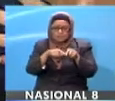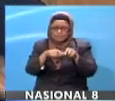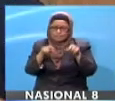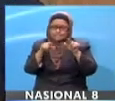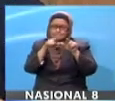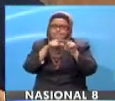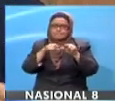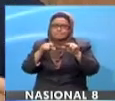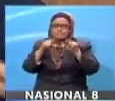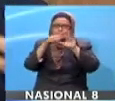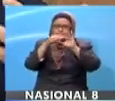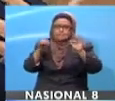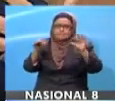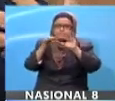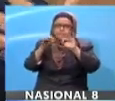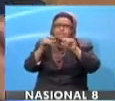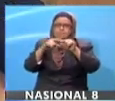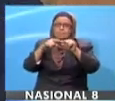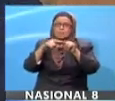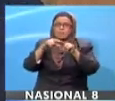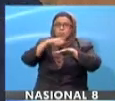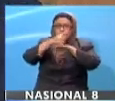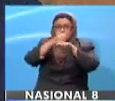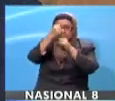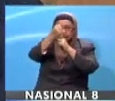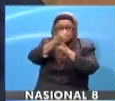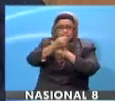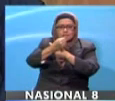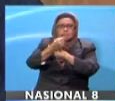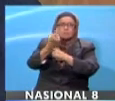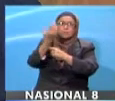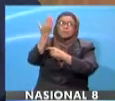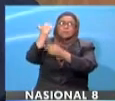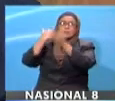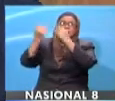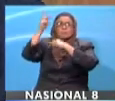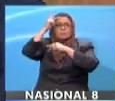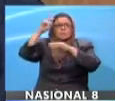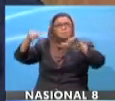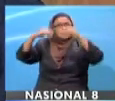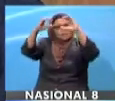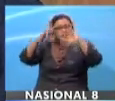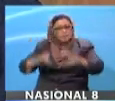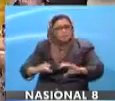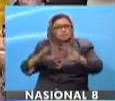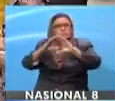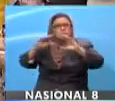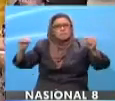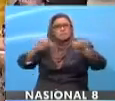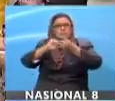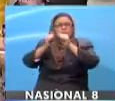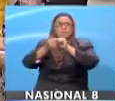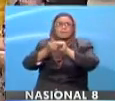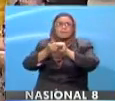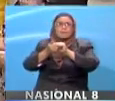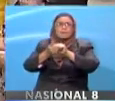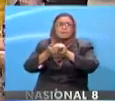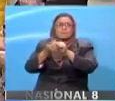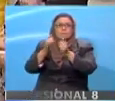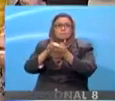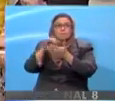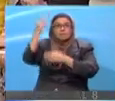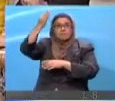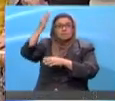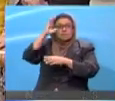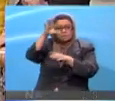yang mencemaskan kita itu. Dan kita mencari kaedah dan penyelesaian yang terbaik. How do we handle situasi yang sedemikian itu? Forum tersebut bakal